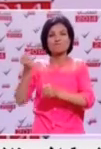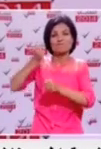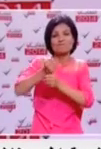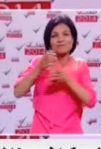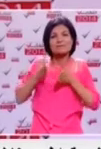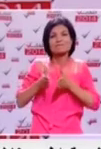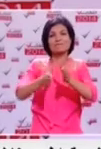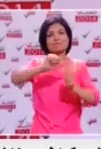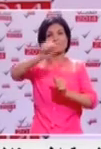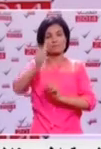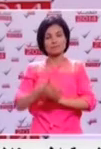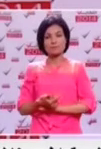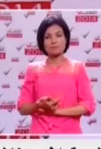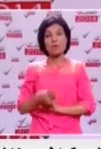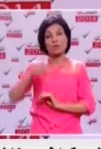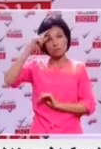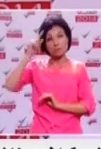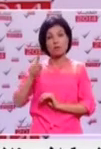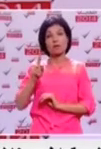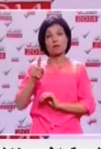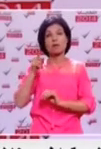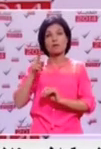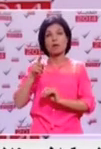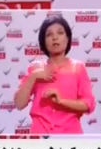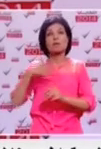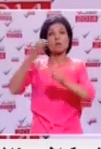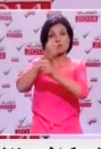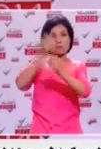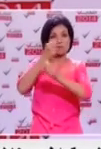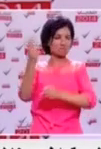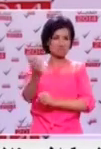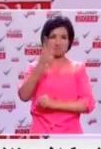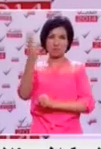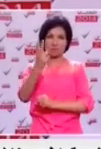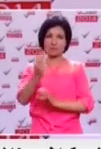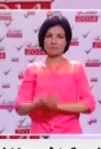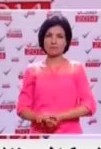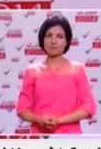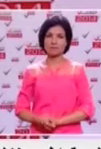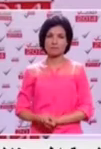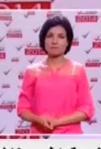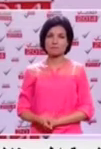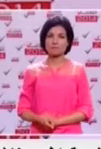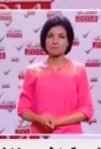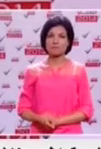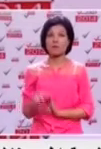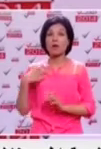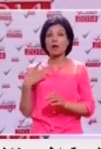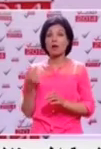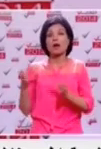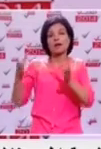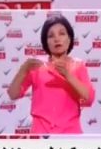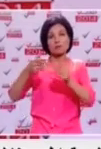المطلوبة، وبالتالي فهي لن تؤدي إلى تحقيق النجاعة المرتقبة. يقوم